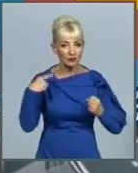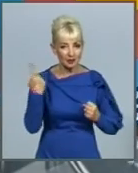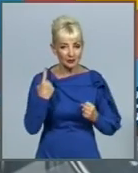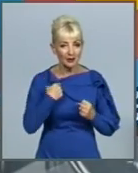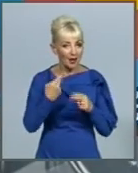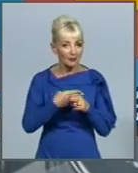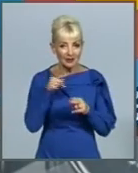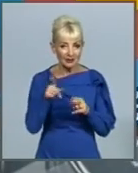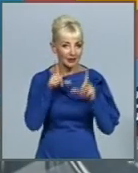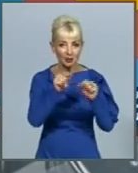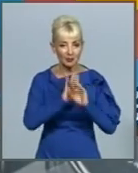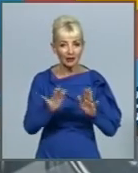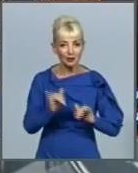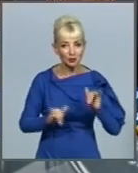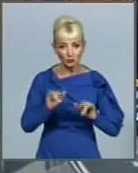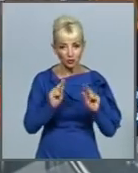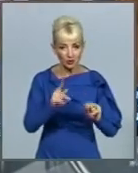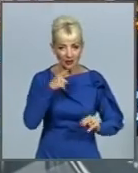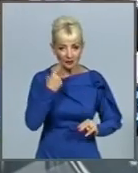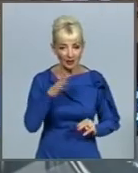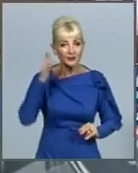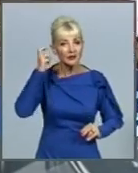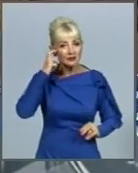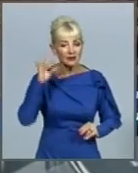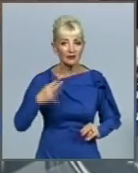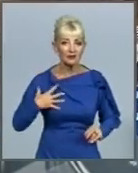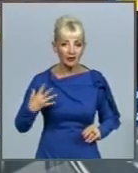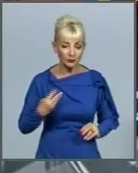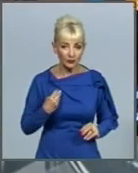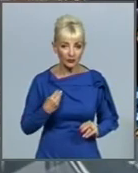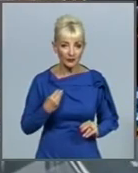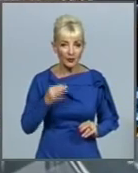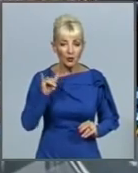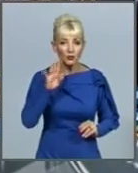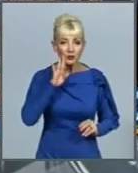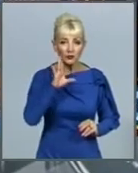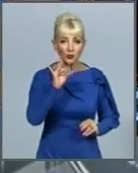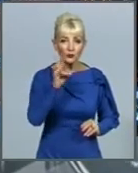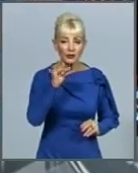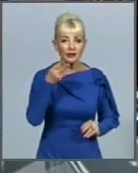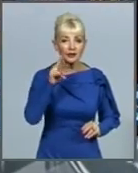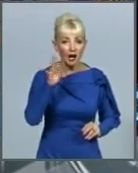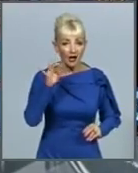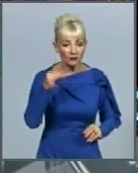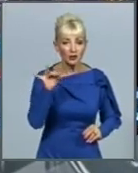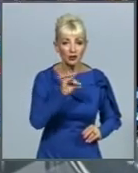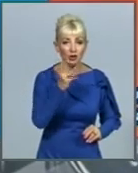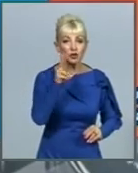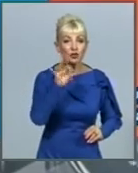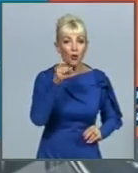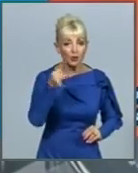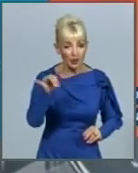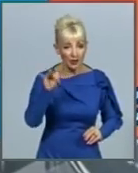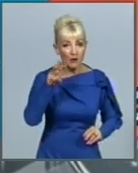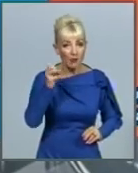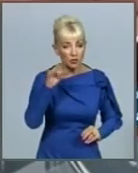них, наверное, не поехала никуда, честно говоря. В Киеве и во Львове у девочек, у Вики Дьяковой и у Маши Школьной, у них было гораздо